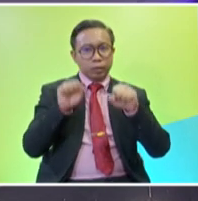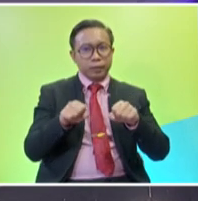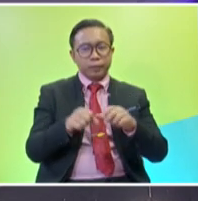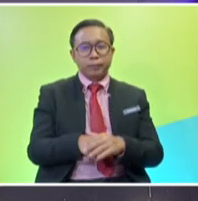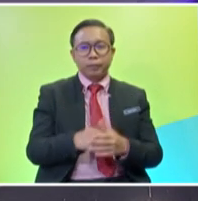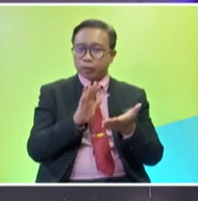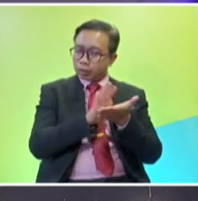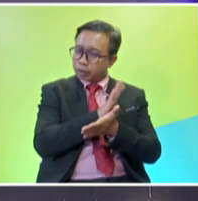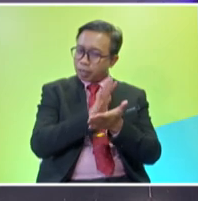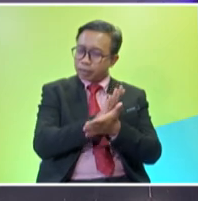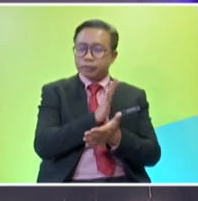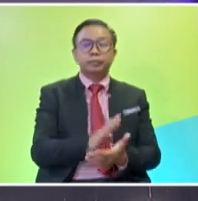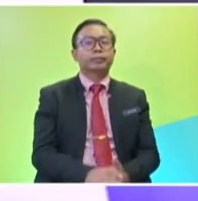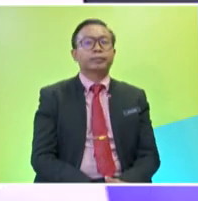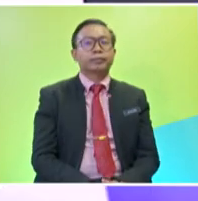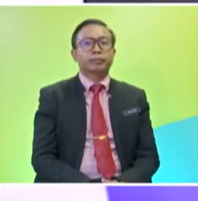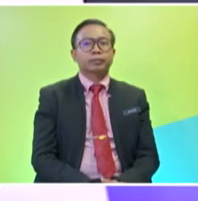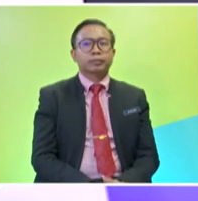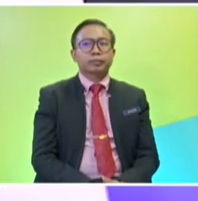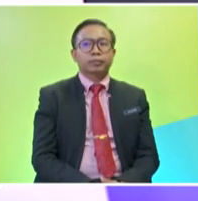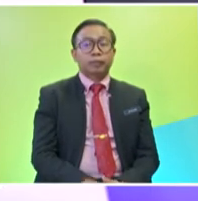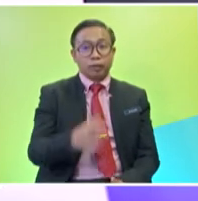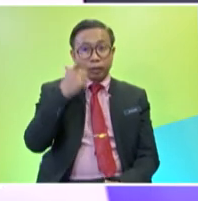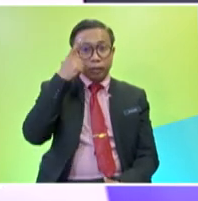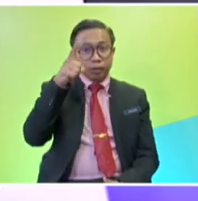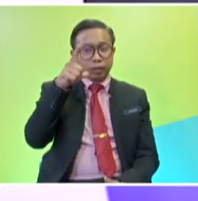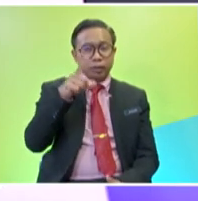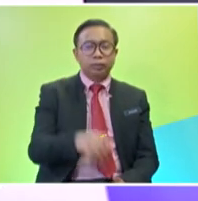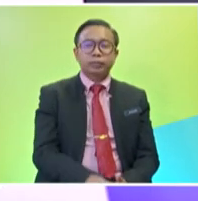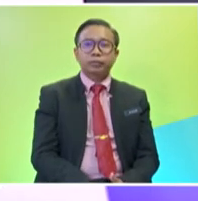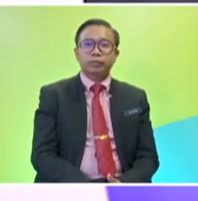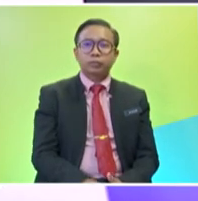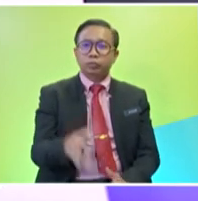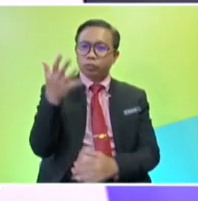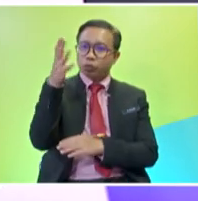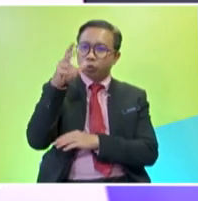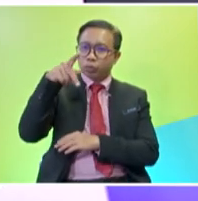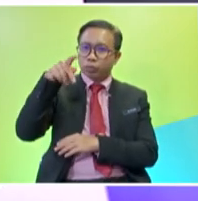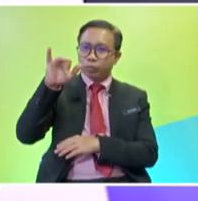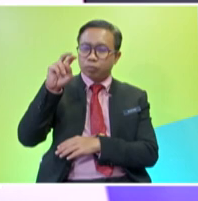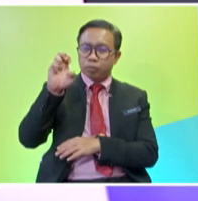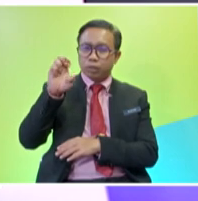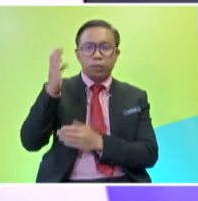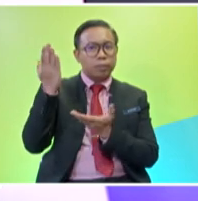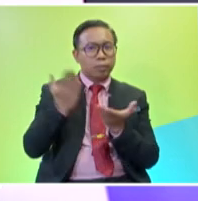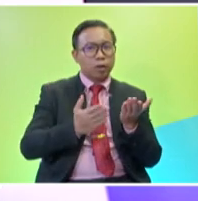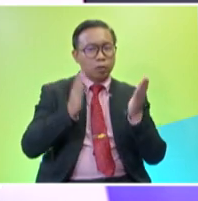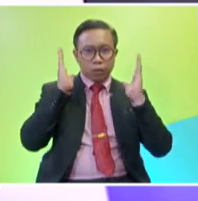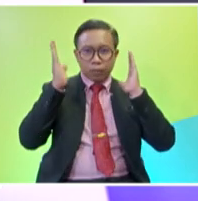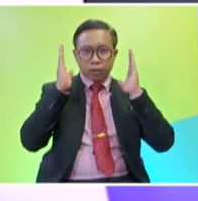banyak lagi sebenarnya kalau kita lihat pokok Ini dibawa masuk ke Malaysia